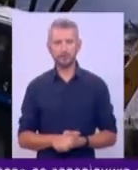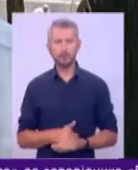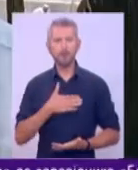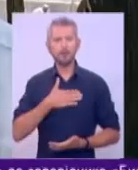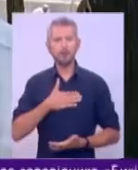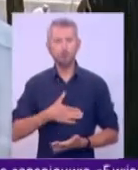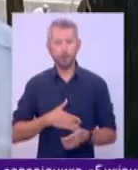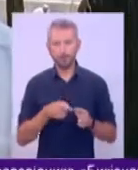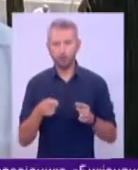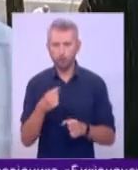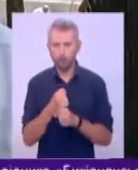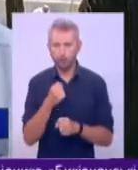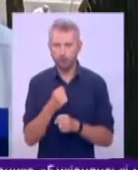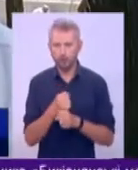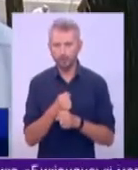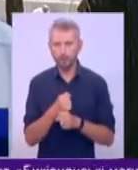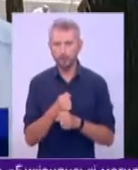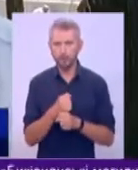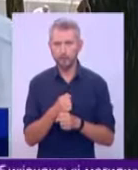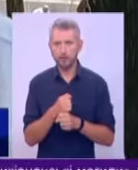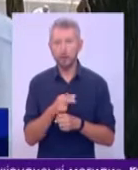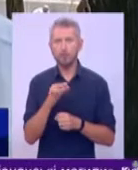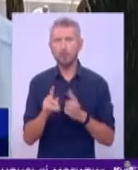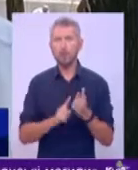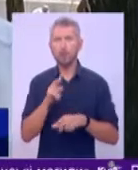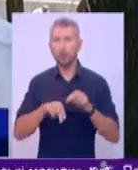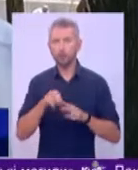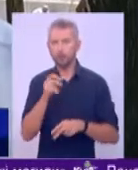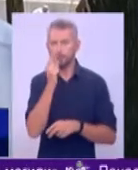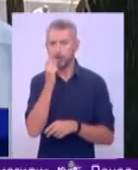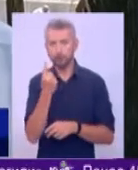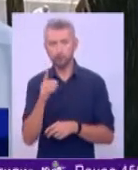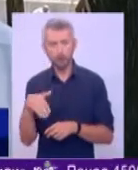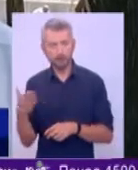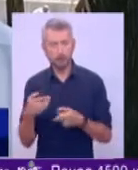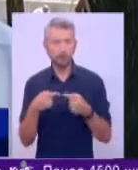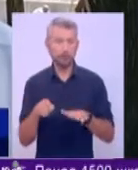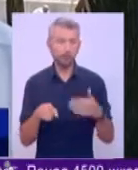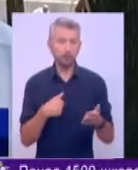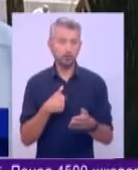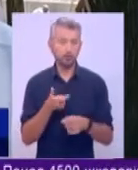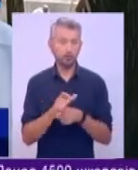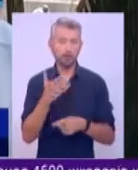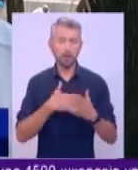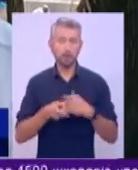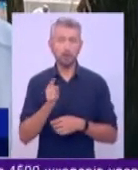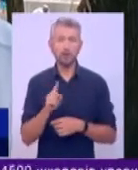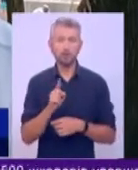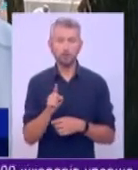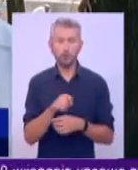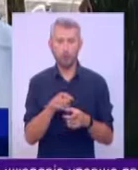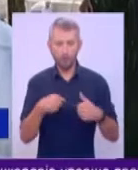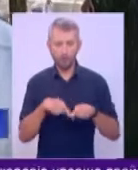Задоволений ходом роботи по реконструкції парку з одної сторони. З іншої сторони, дуже радує те, що підрядники,